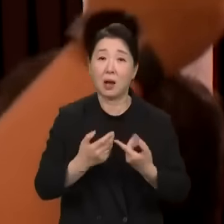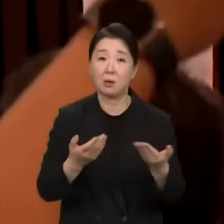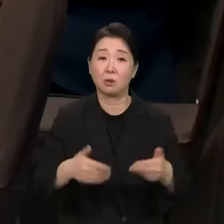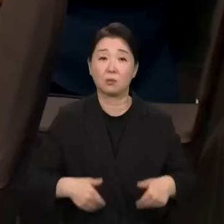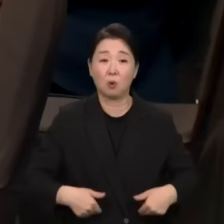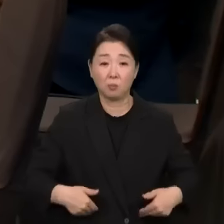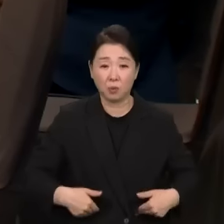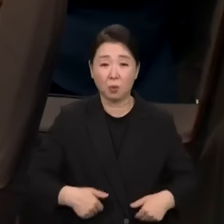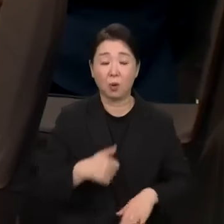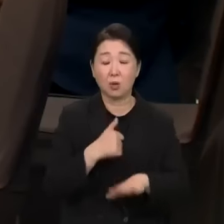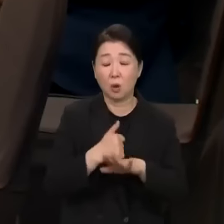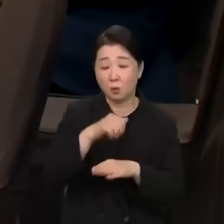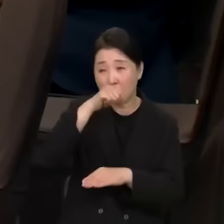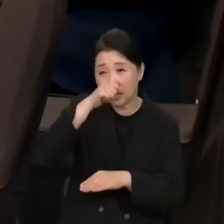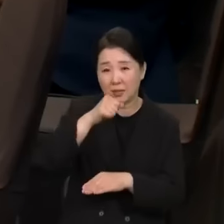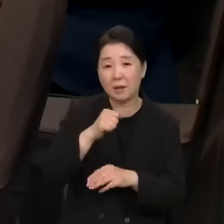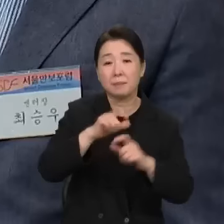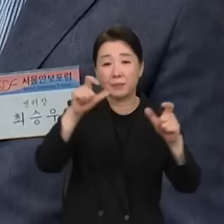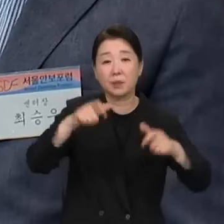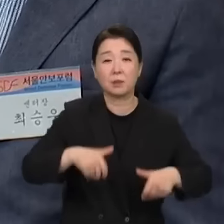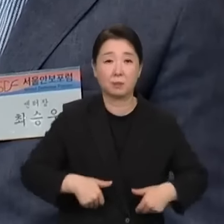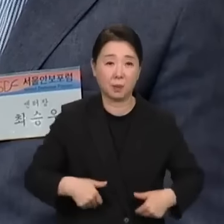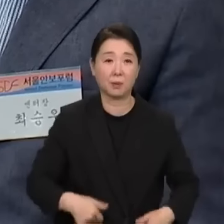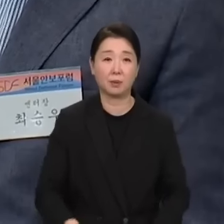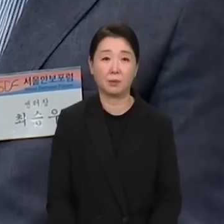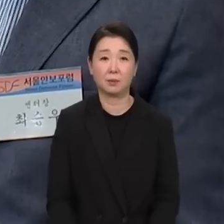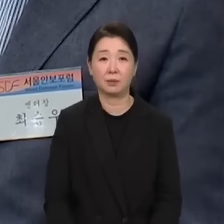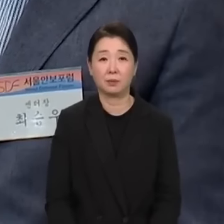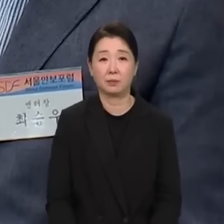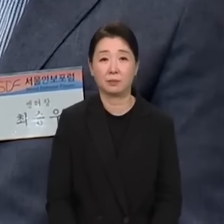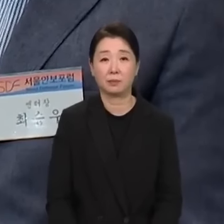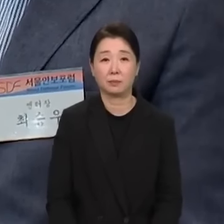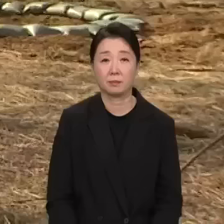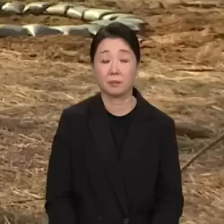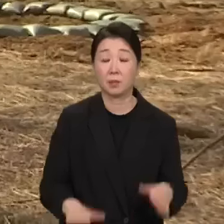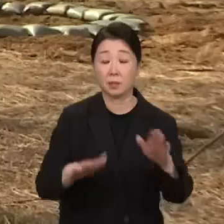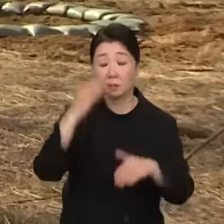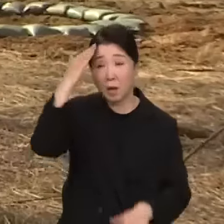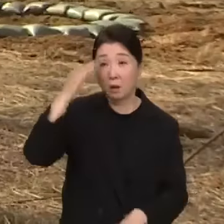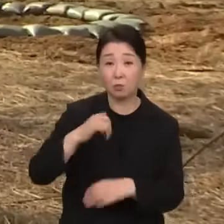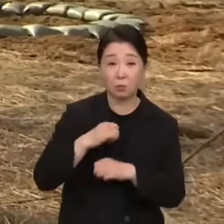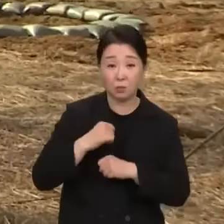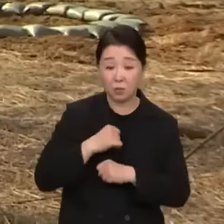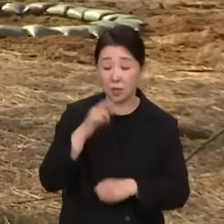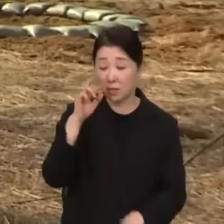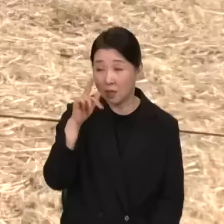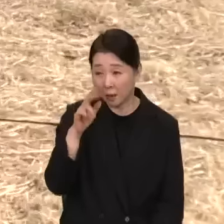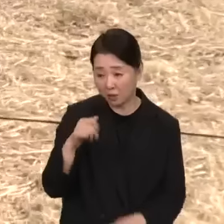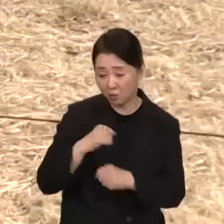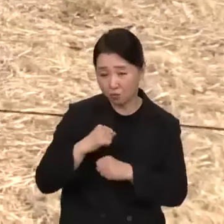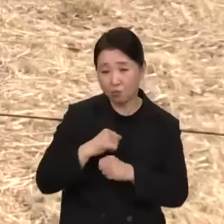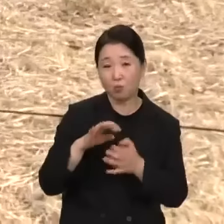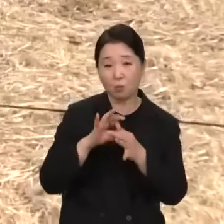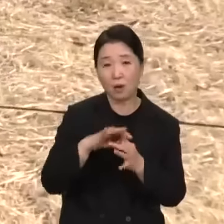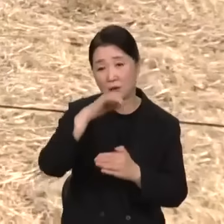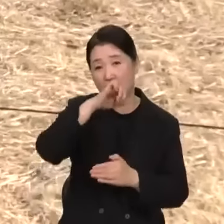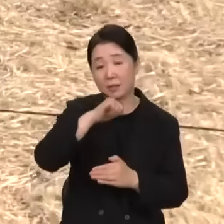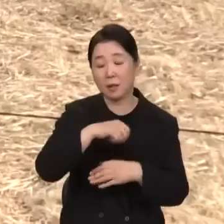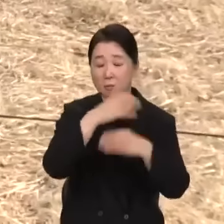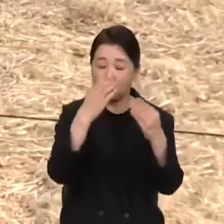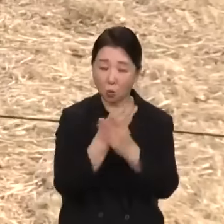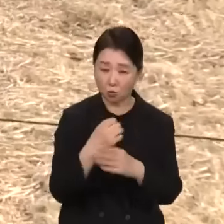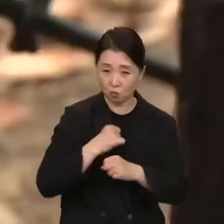이를 뒷받침하는 예산을 늘려야 하는 건 과제입니다. 현재 우리 군의 예비전력 관련 예산은 전체 국방